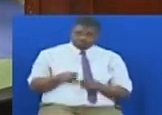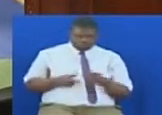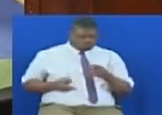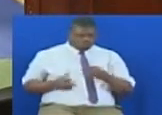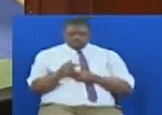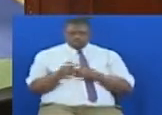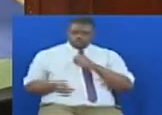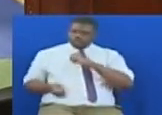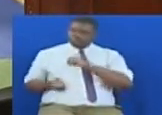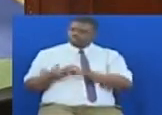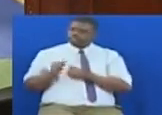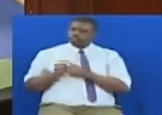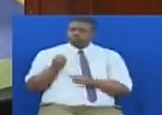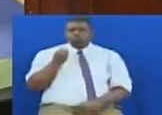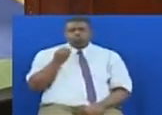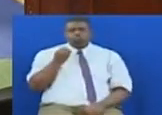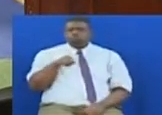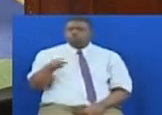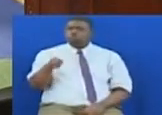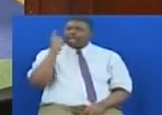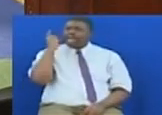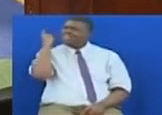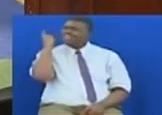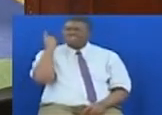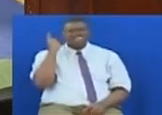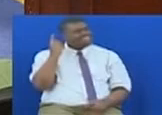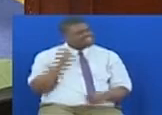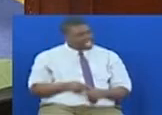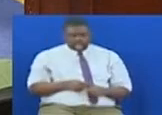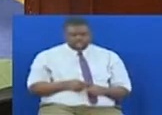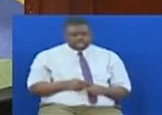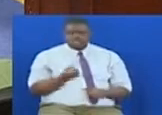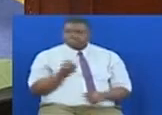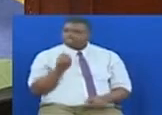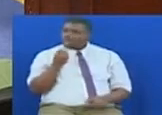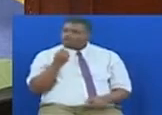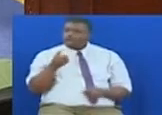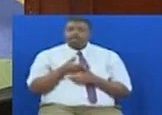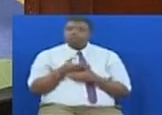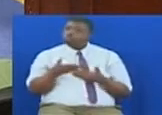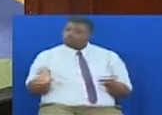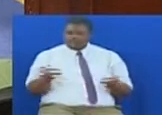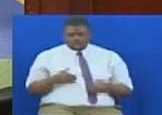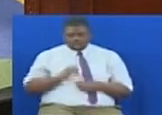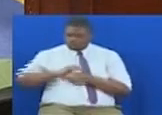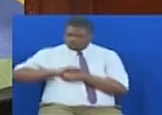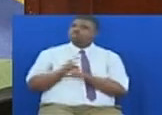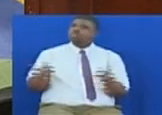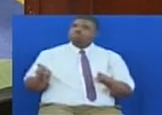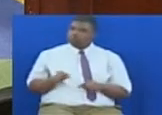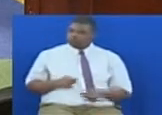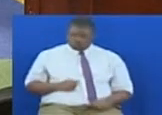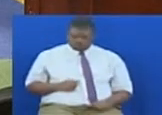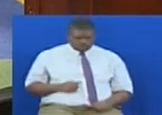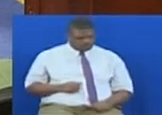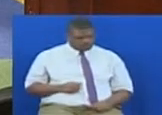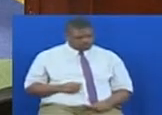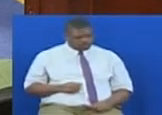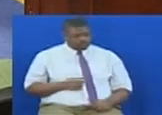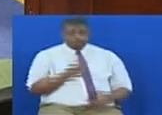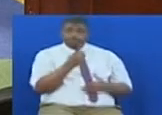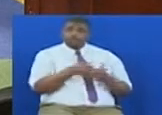huu wa hatari ambao hauna dawa ya kinga wala ya kutibu. Kwa hiyo tunaweka